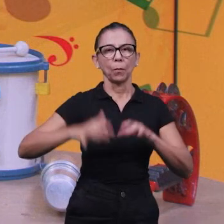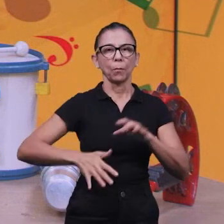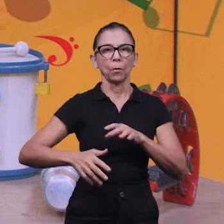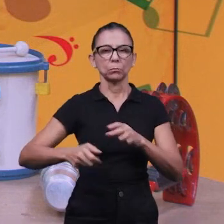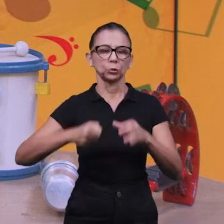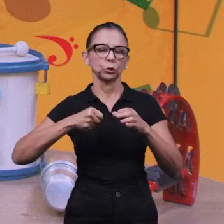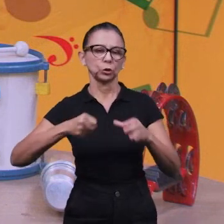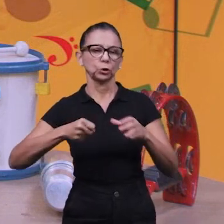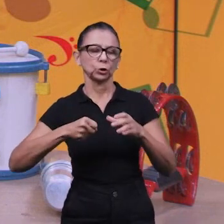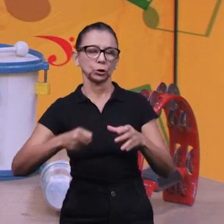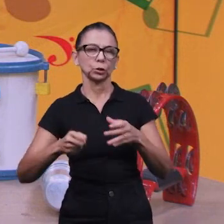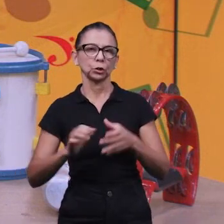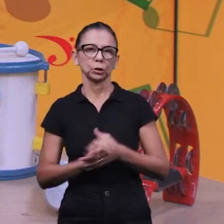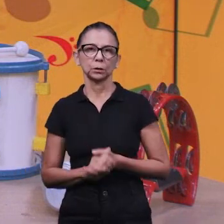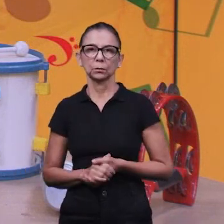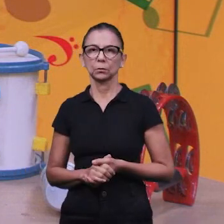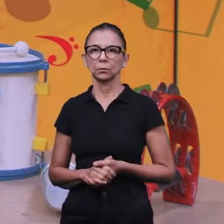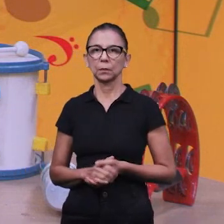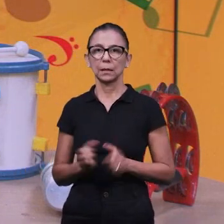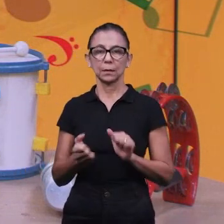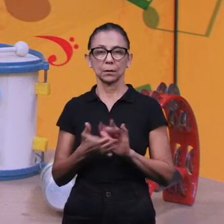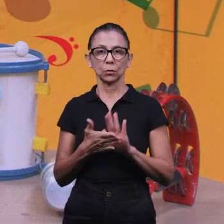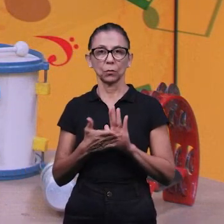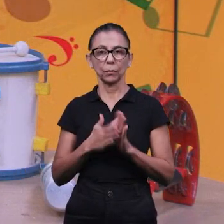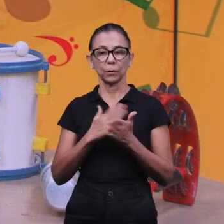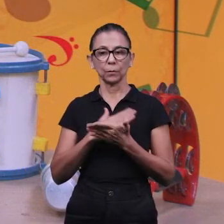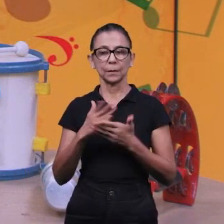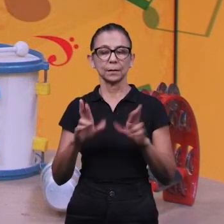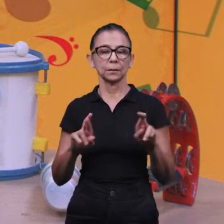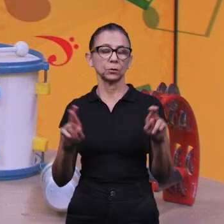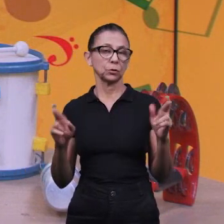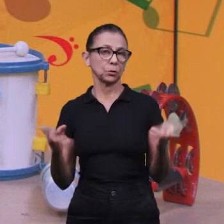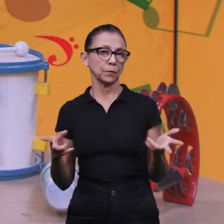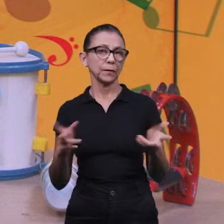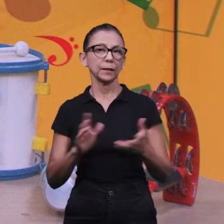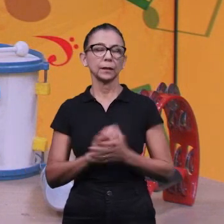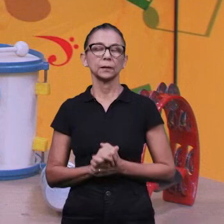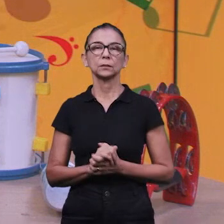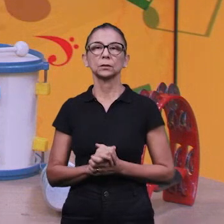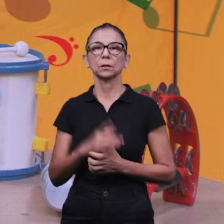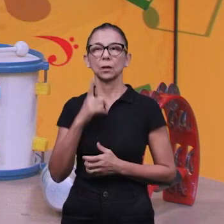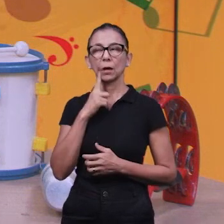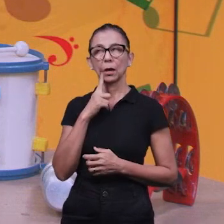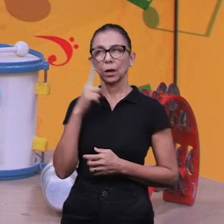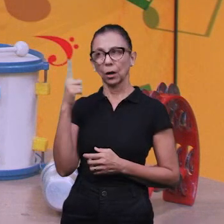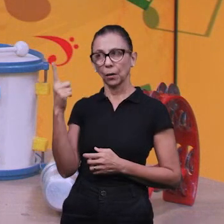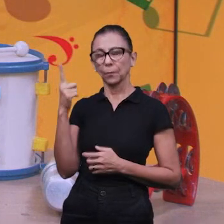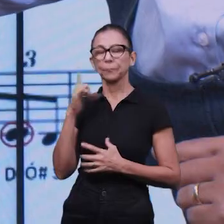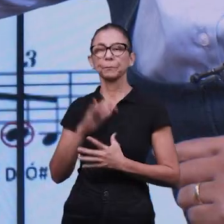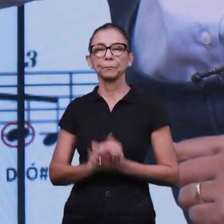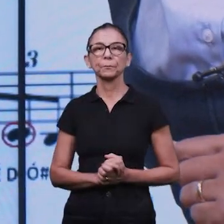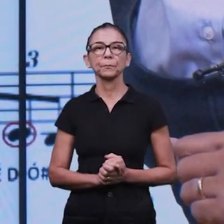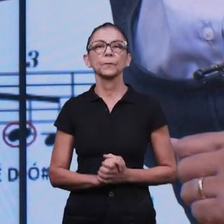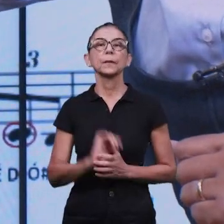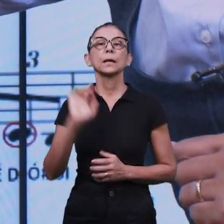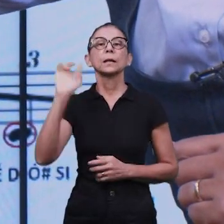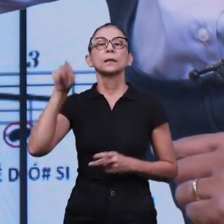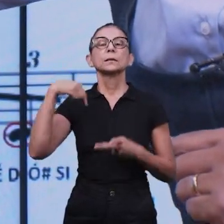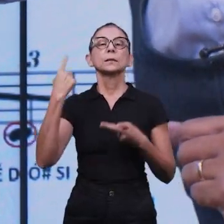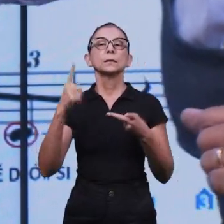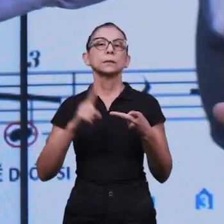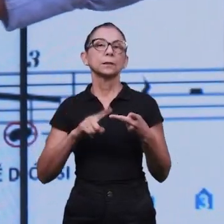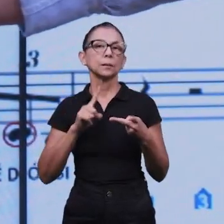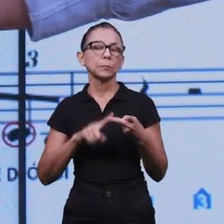percussion entre. Dans cette louange, c'est différent. Regardez, celui qui va commencer, c'est l'instrument de